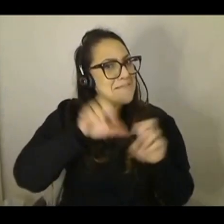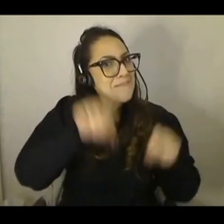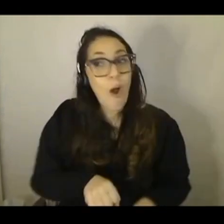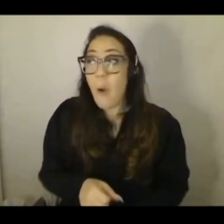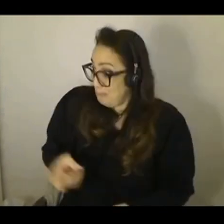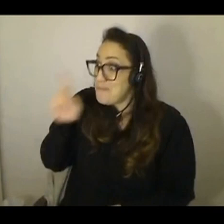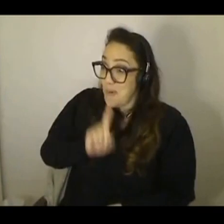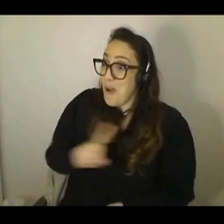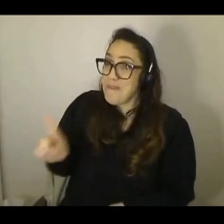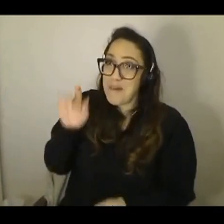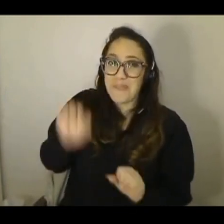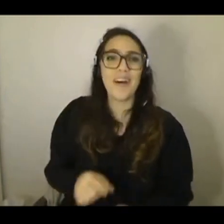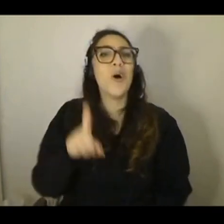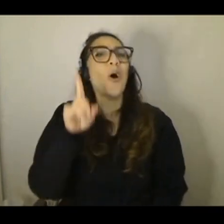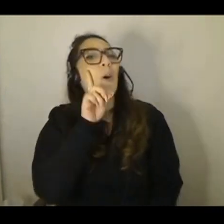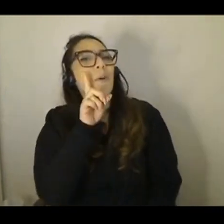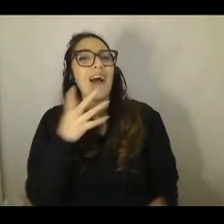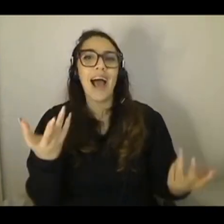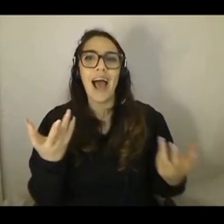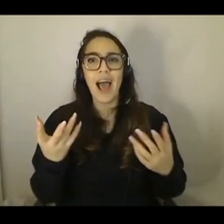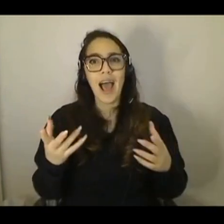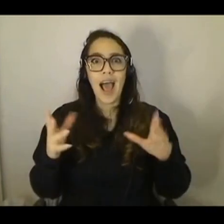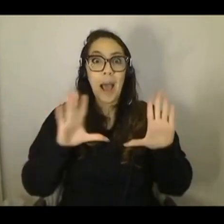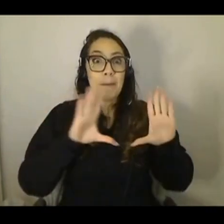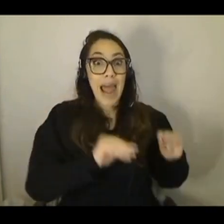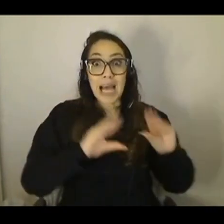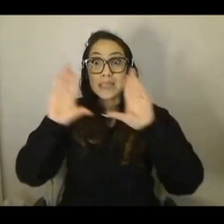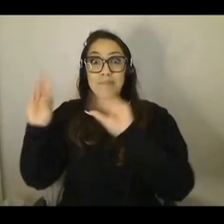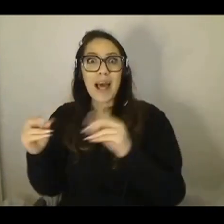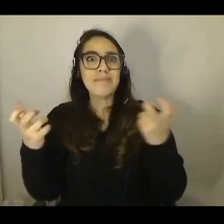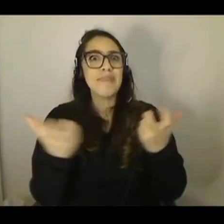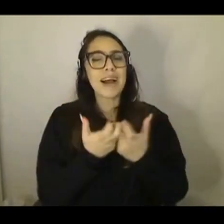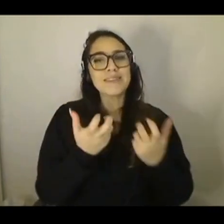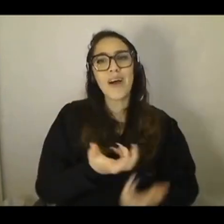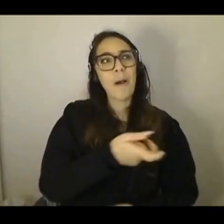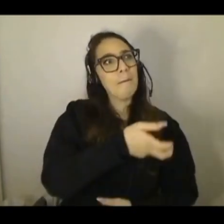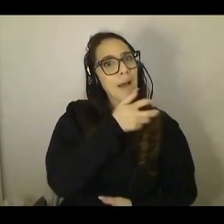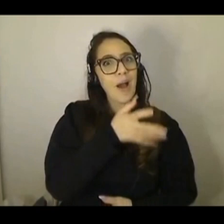On peut regarder. Non, parce que le service directement à la place, parce qu'on ne peut pas aller au bar et ainsi de suite, ça me plaît beaucoup. Hein.